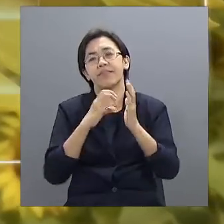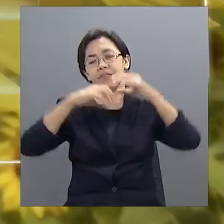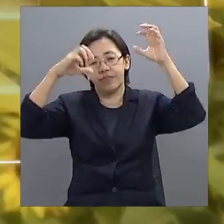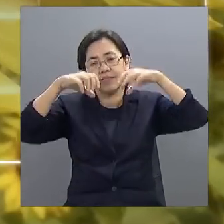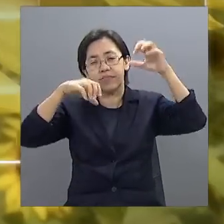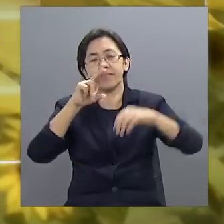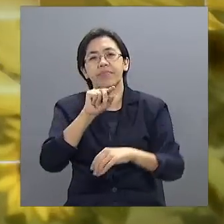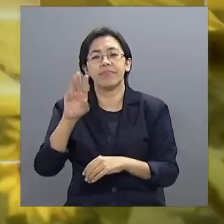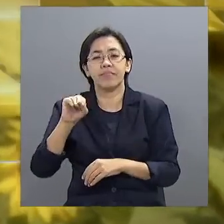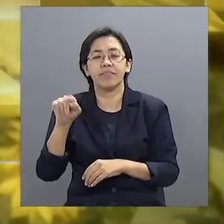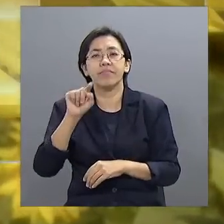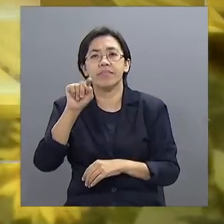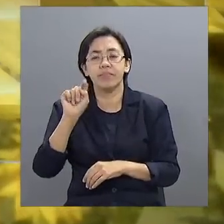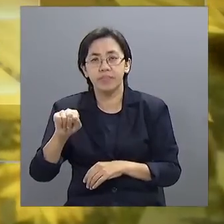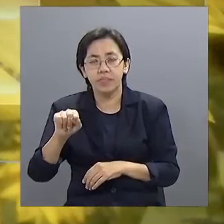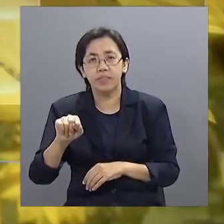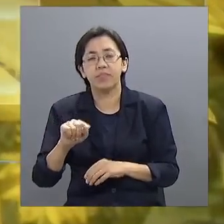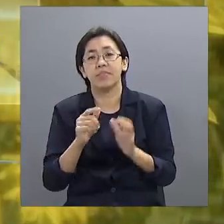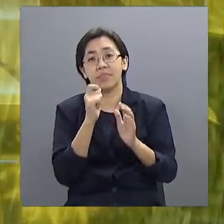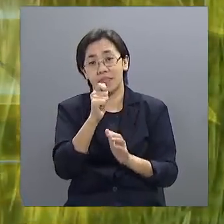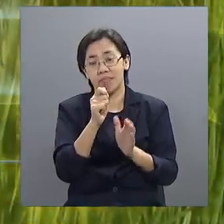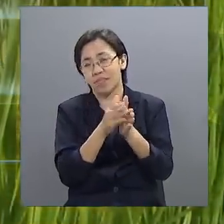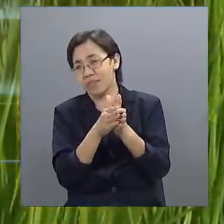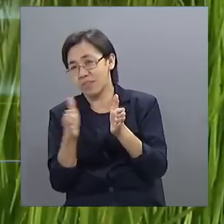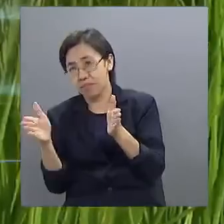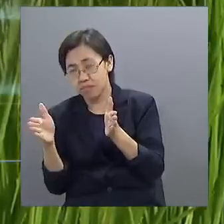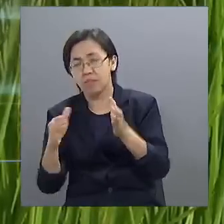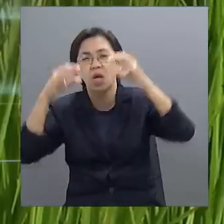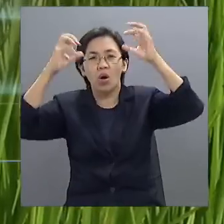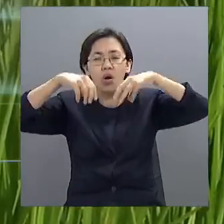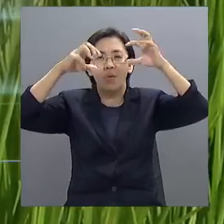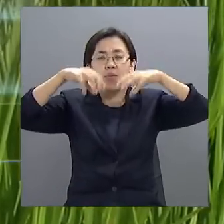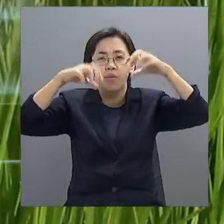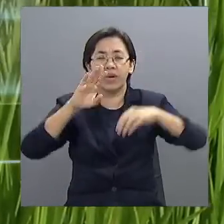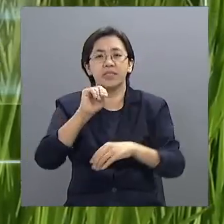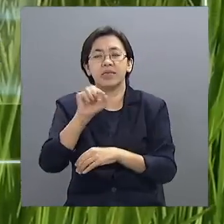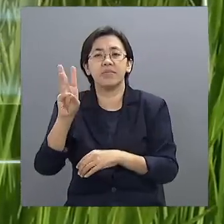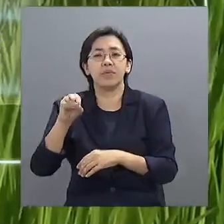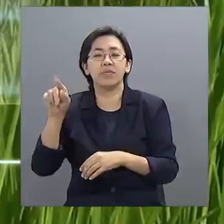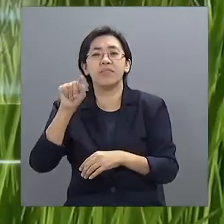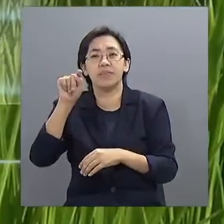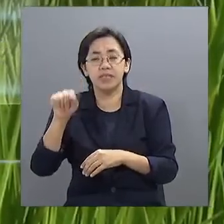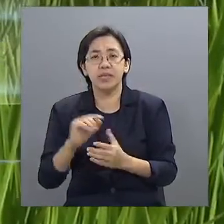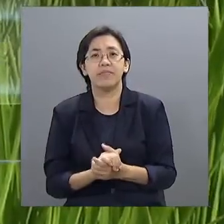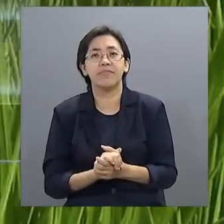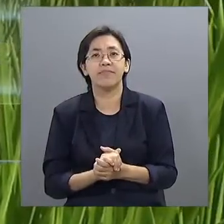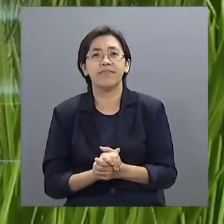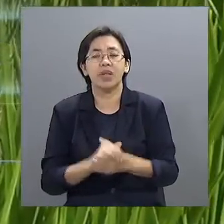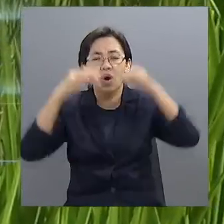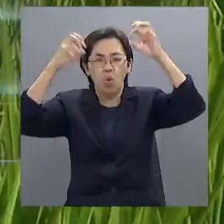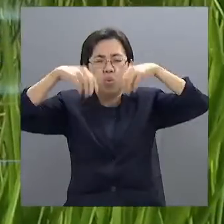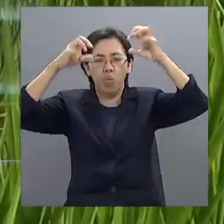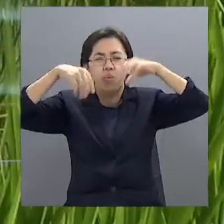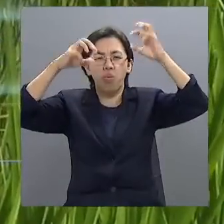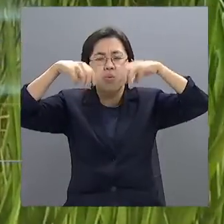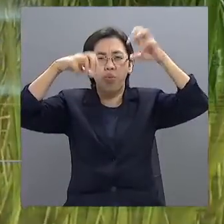ที่และในช่วงตั้งแต่วันอังคารเป็นต้นไปจะมีฝนเพิ่มขึ้นเป็น 40-60% ของพื้นที่และมีฝนตกหนักบางแห่งเกษตรก